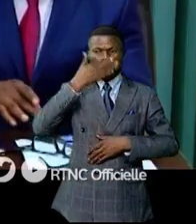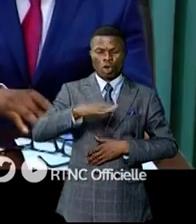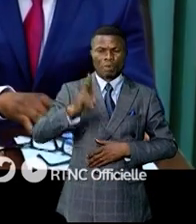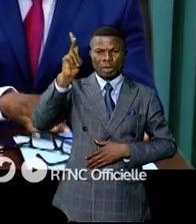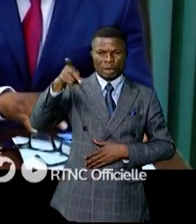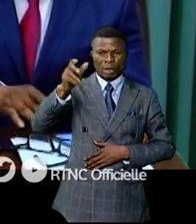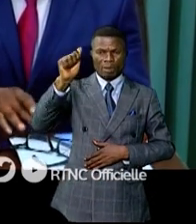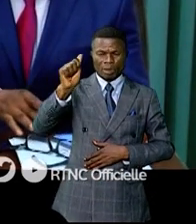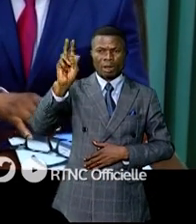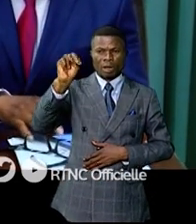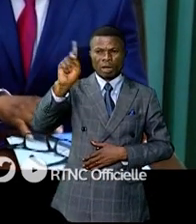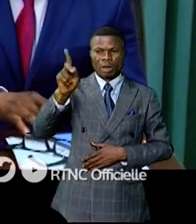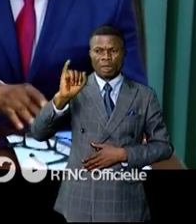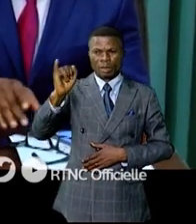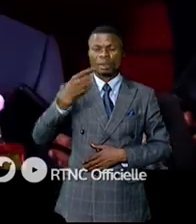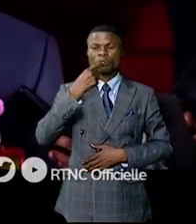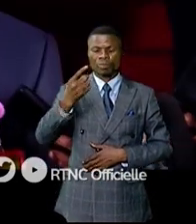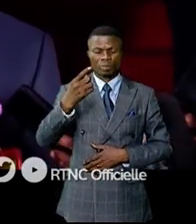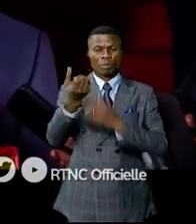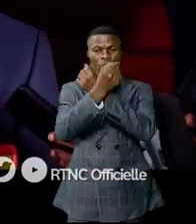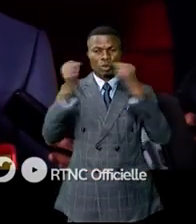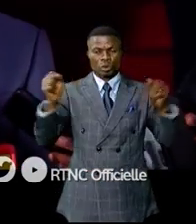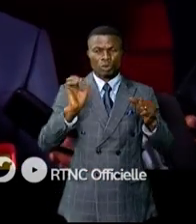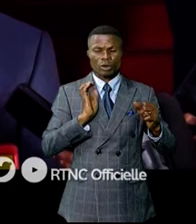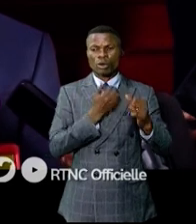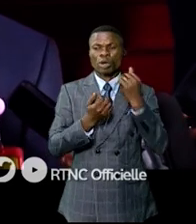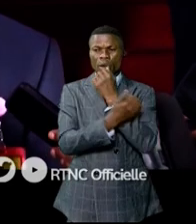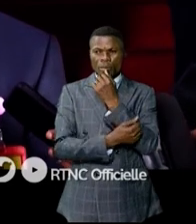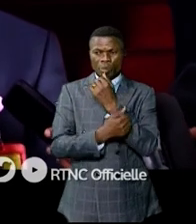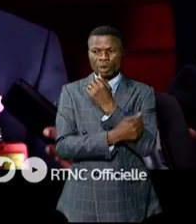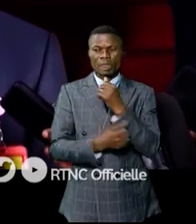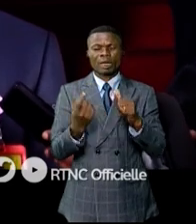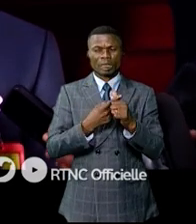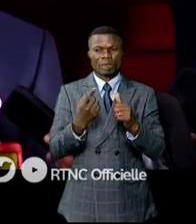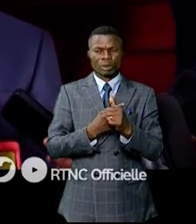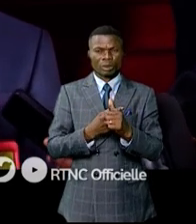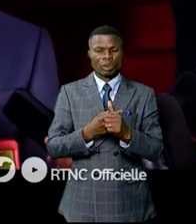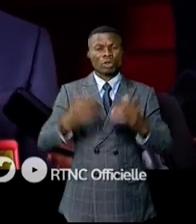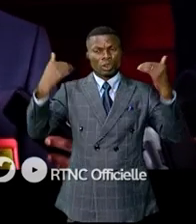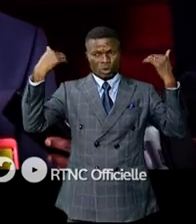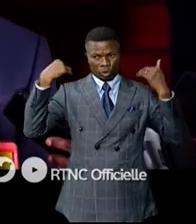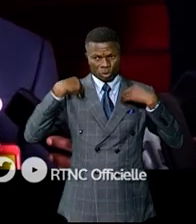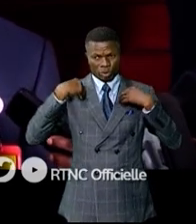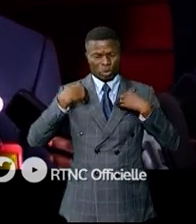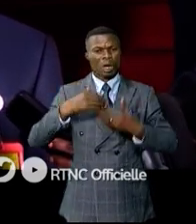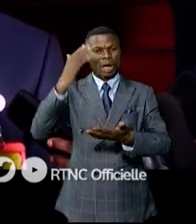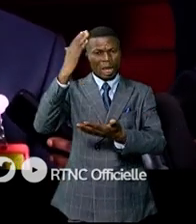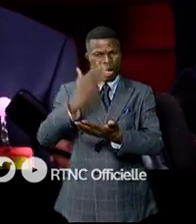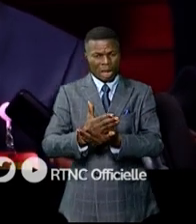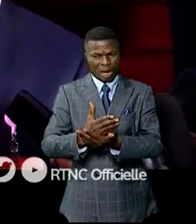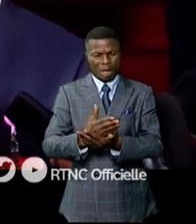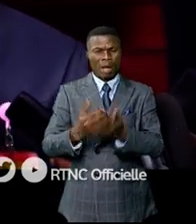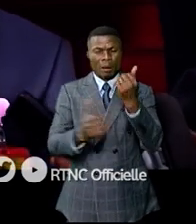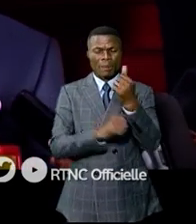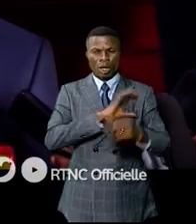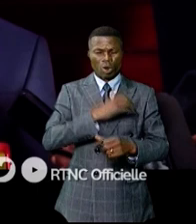Kivu a déclaré que pour sortir le pays de la situation actuelle, il faut absolument que nos dirigeants fassent une rupture avec les antivaleurs